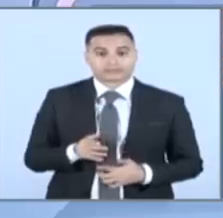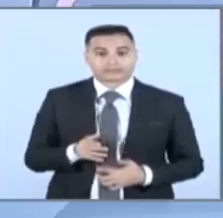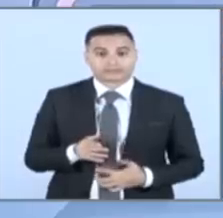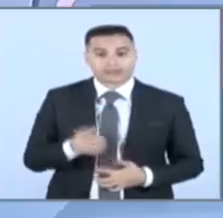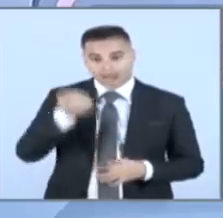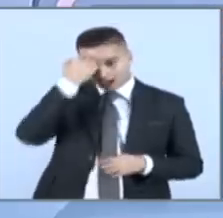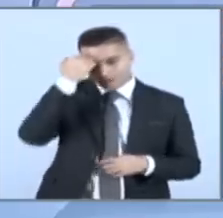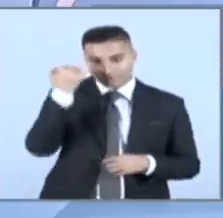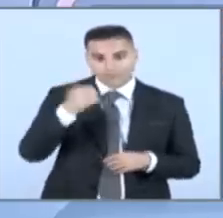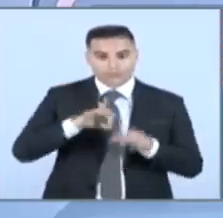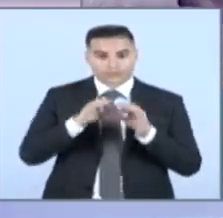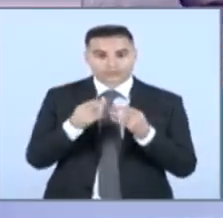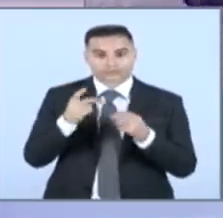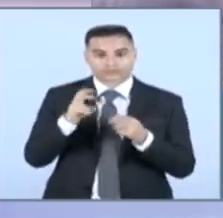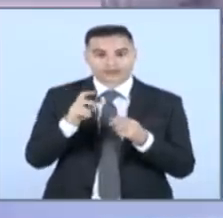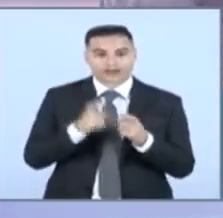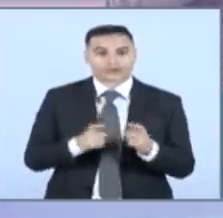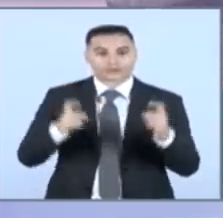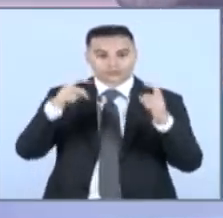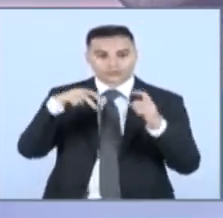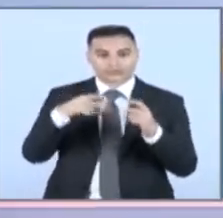ألف مبروك عيلة طه